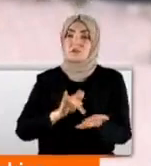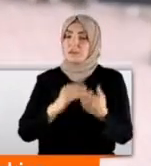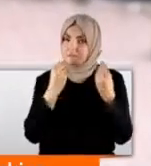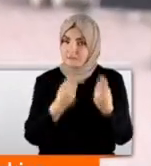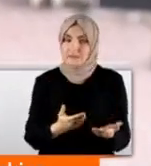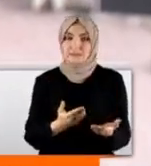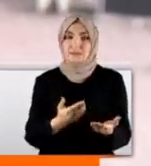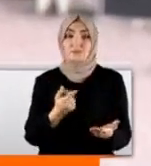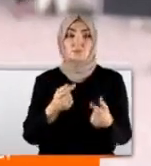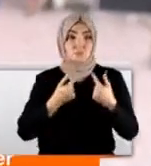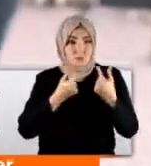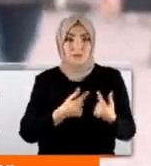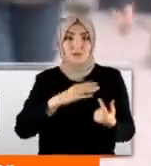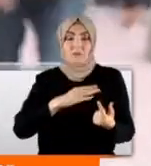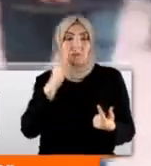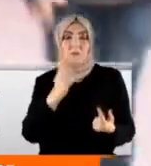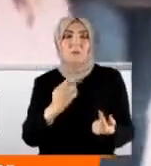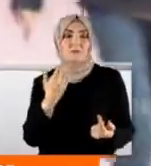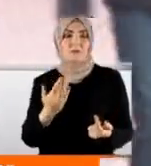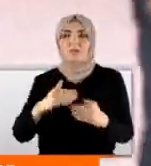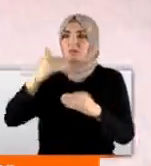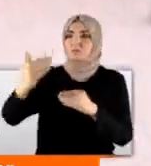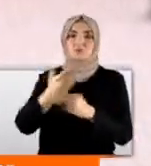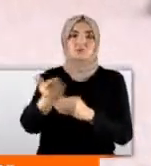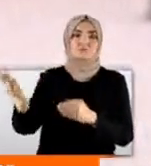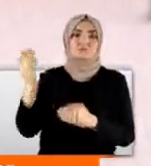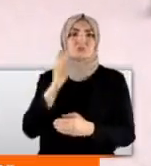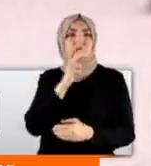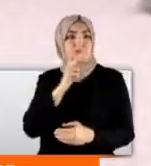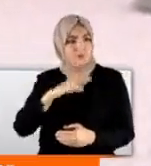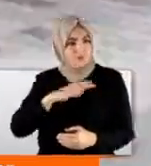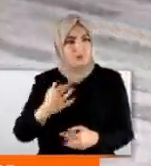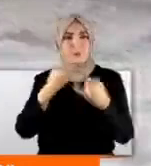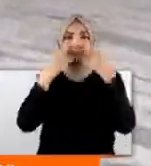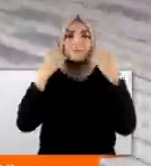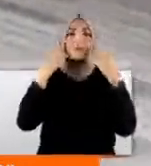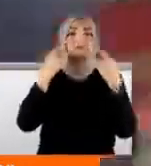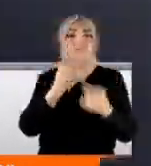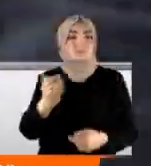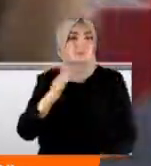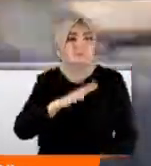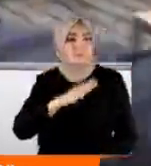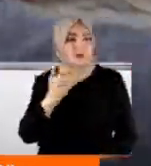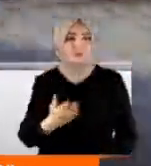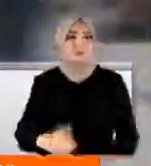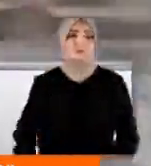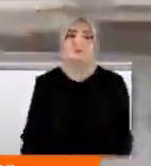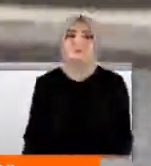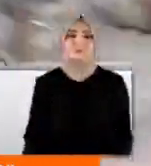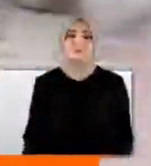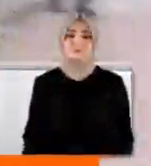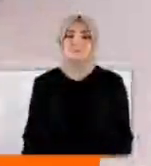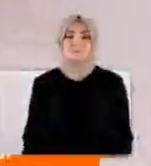uyarılara rağmen hala dışarıda sigara içen de var, maske takmayan da. Maskeniz yok neden?